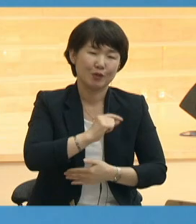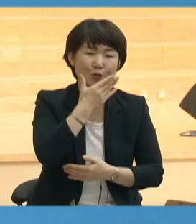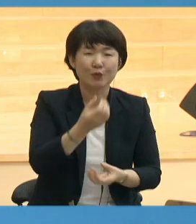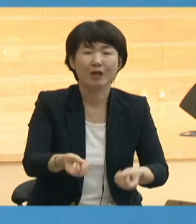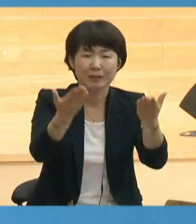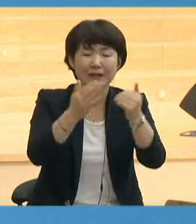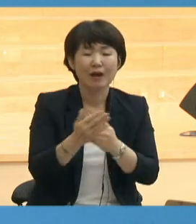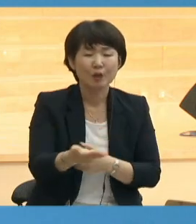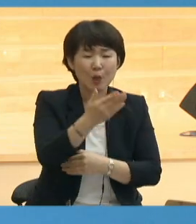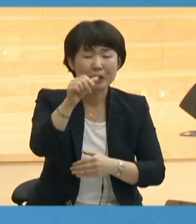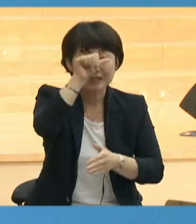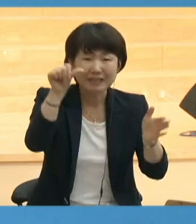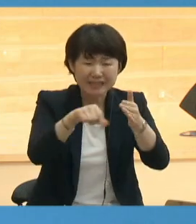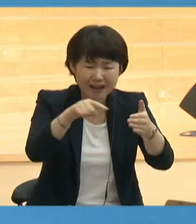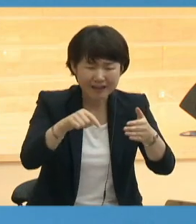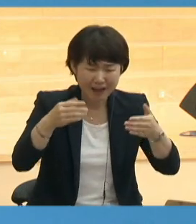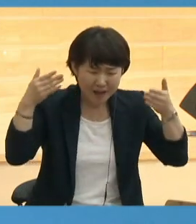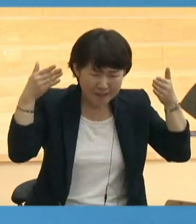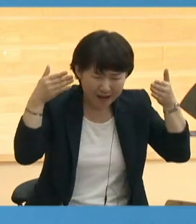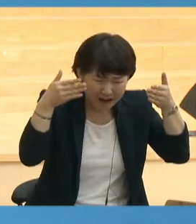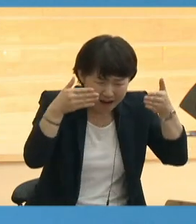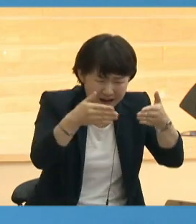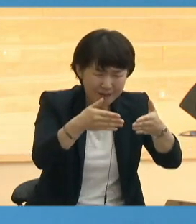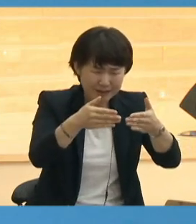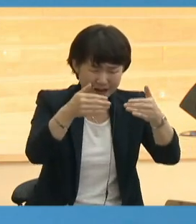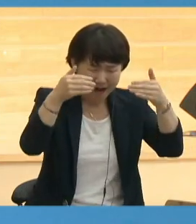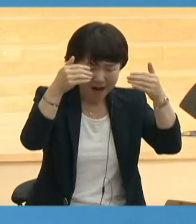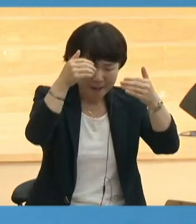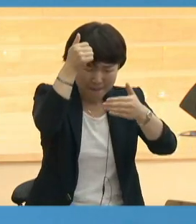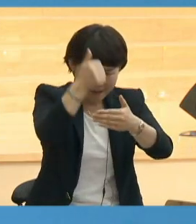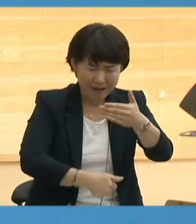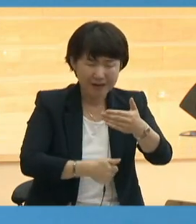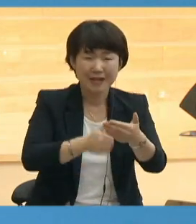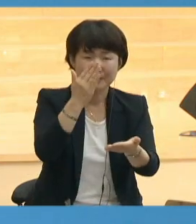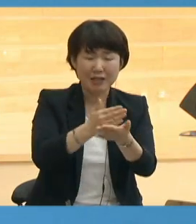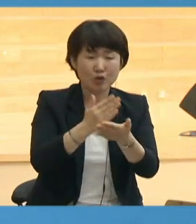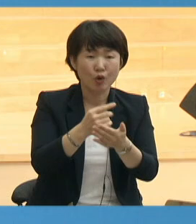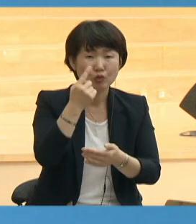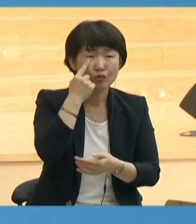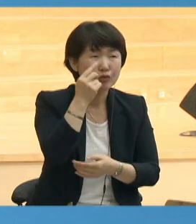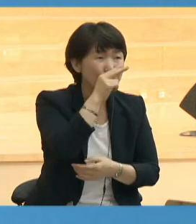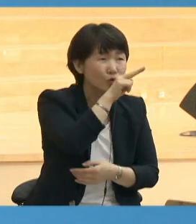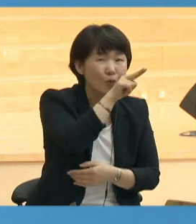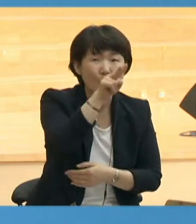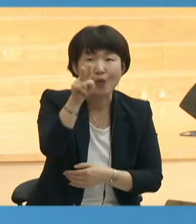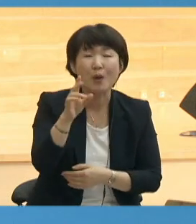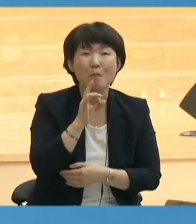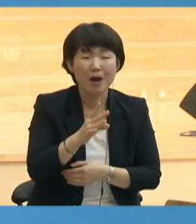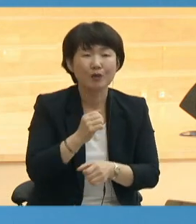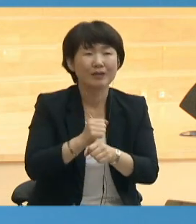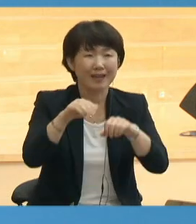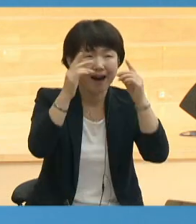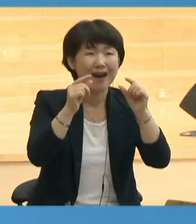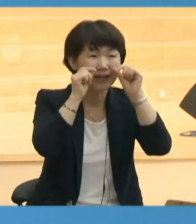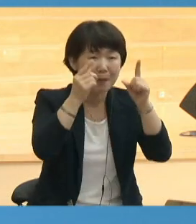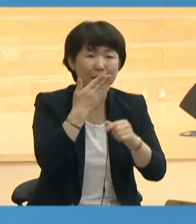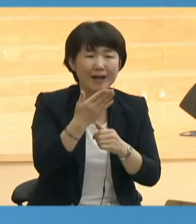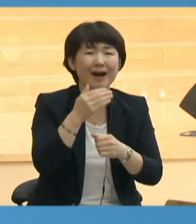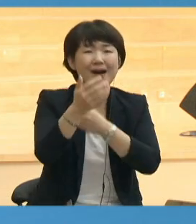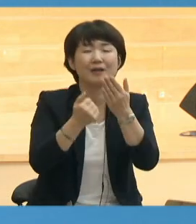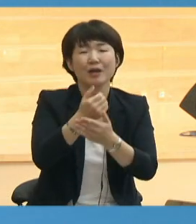여러분의 삶에 막 함몰돼 가지고 막 그게 아니라 눈으로 보기만 하다 다 알 수 있는 하나님의 축복을